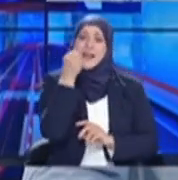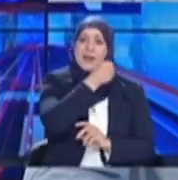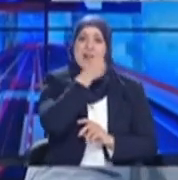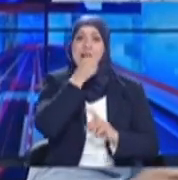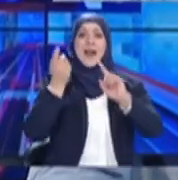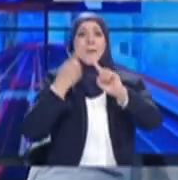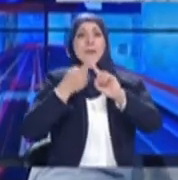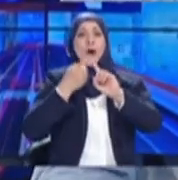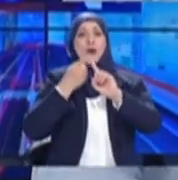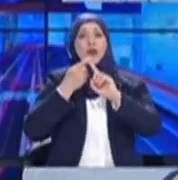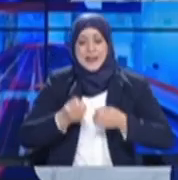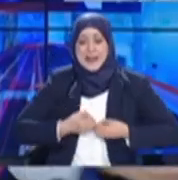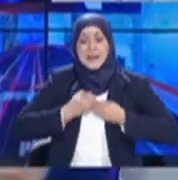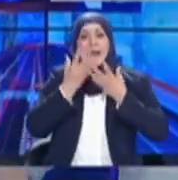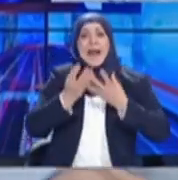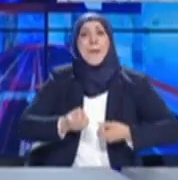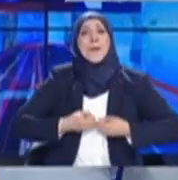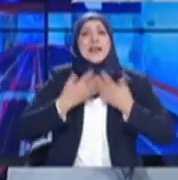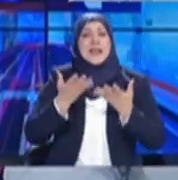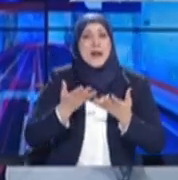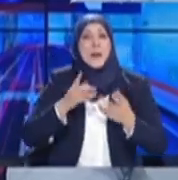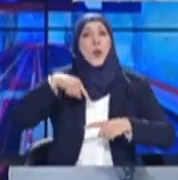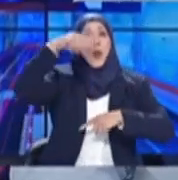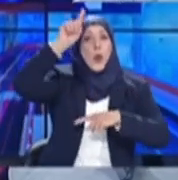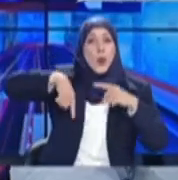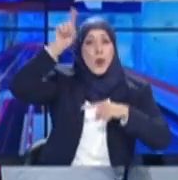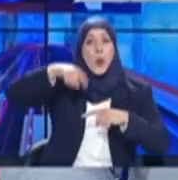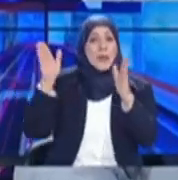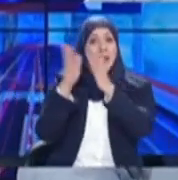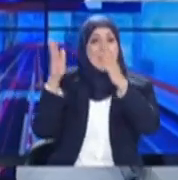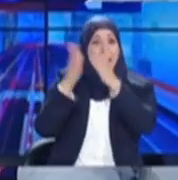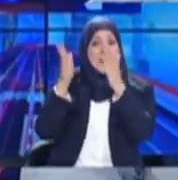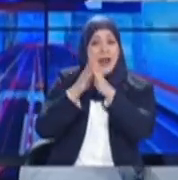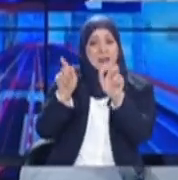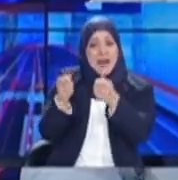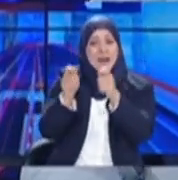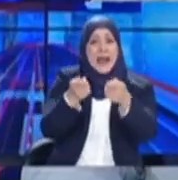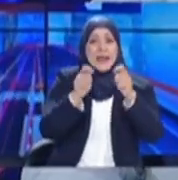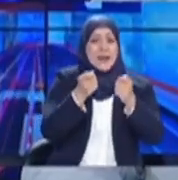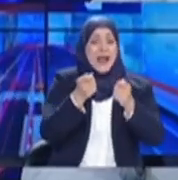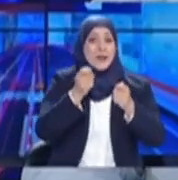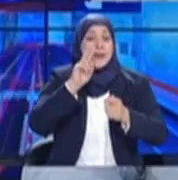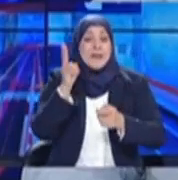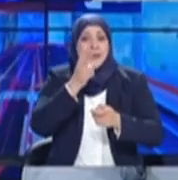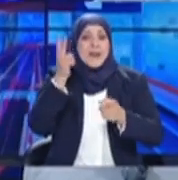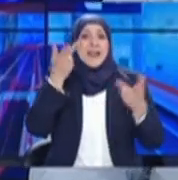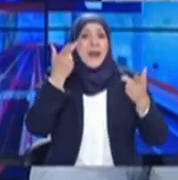قيد اليوم طبعا وخاصه احنا اليوم نحكي مع